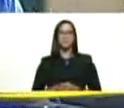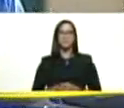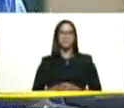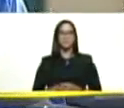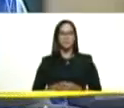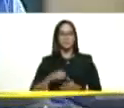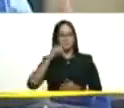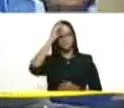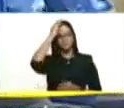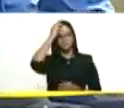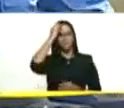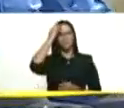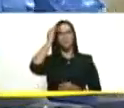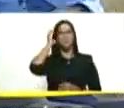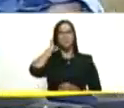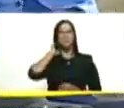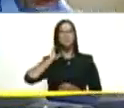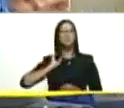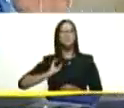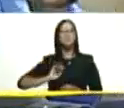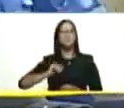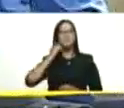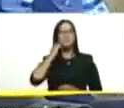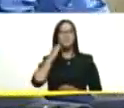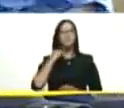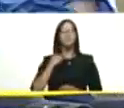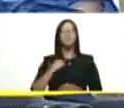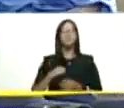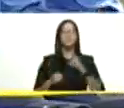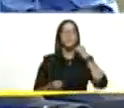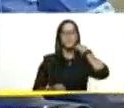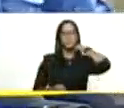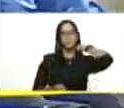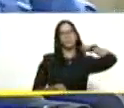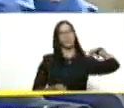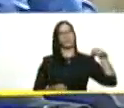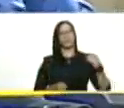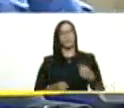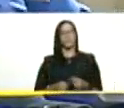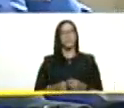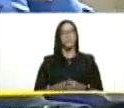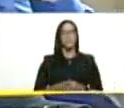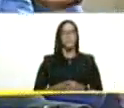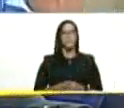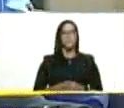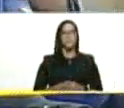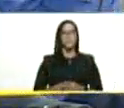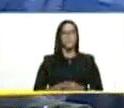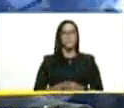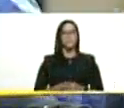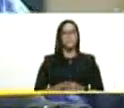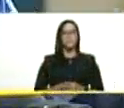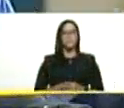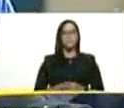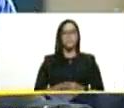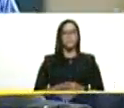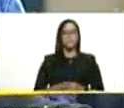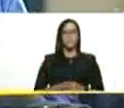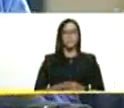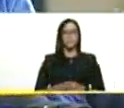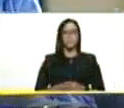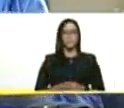ومسؤولين الذين نتمنى أن يكونوا جزء منهم معنا في العالم العربي والإسلامي حتى نعاود النهضة من